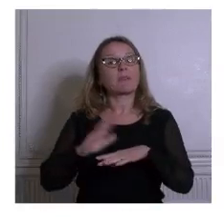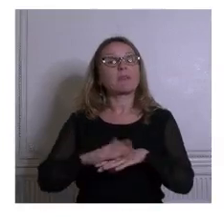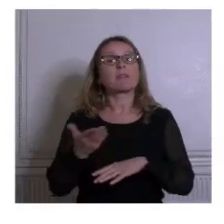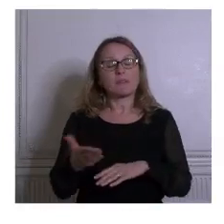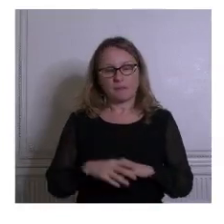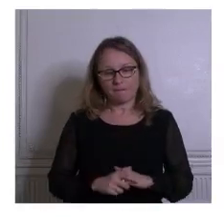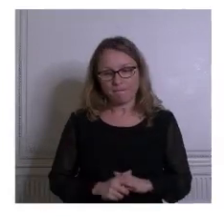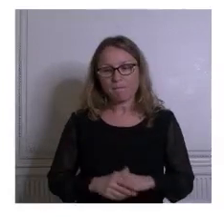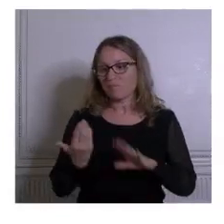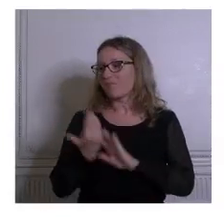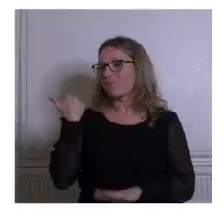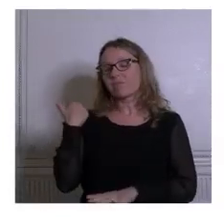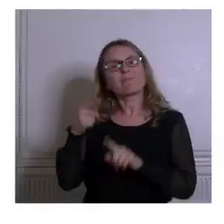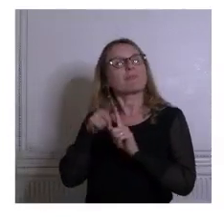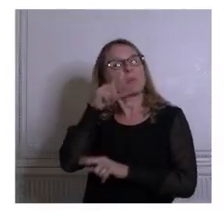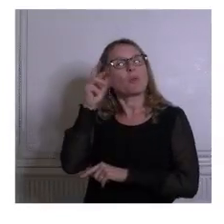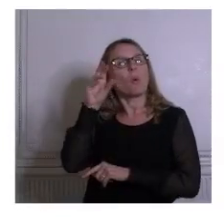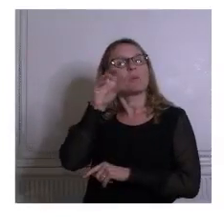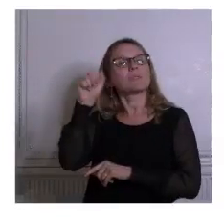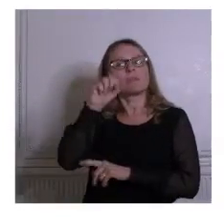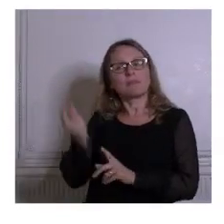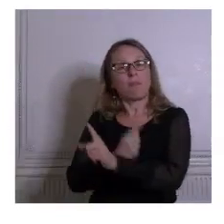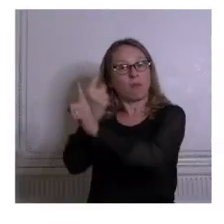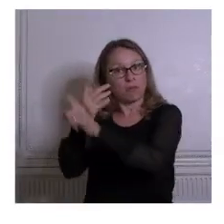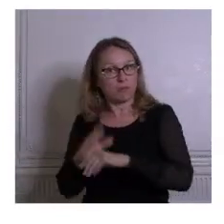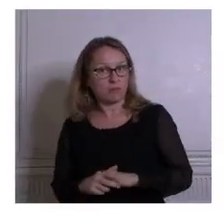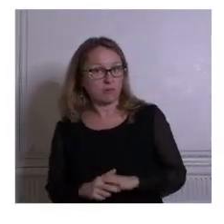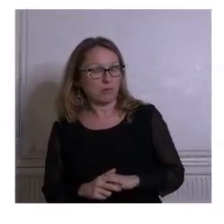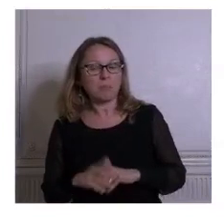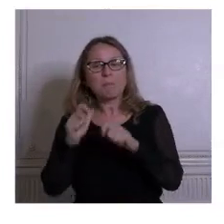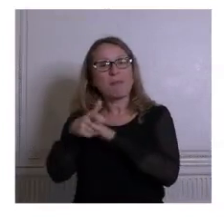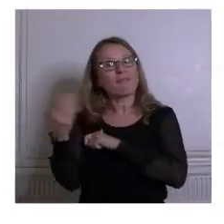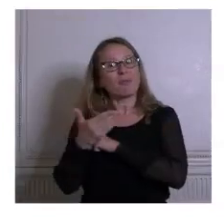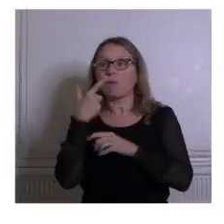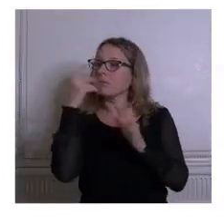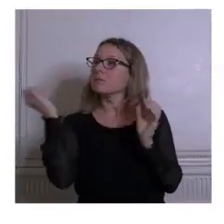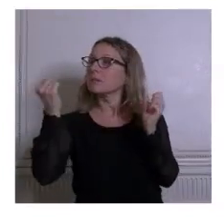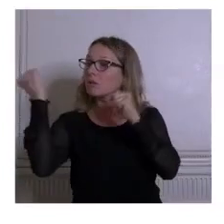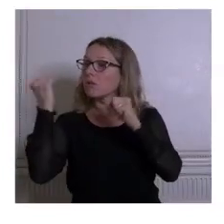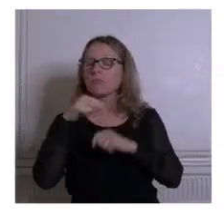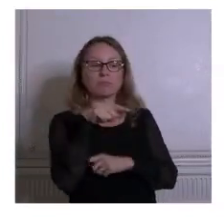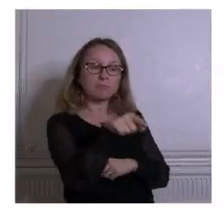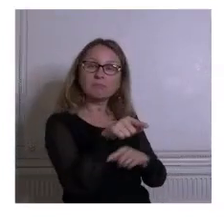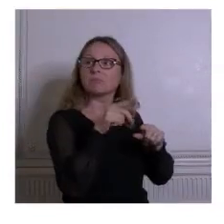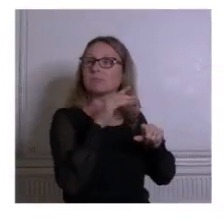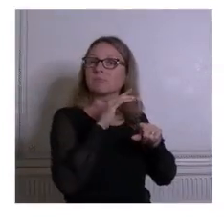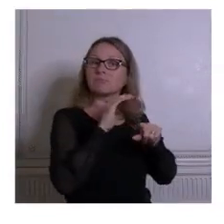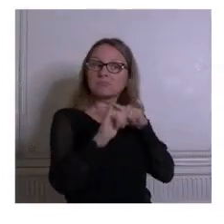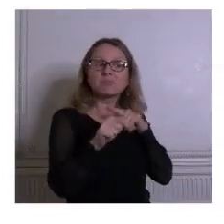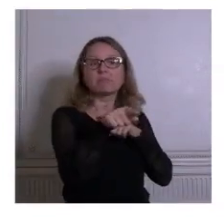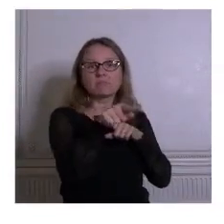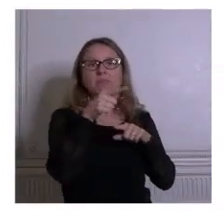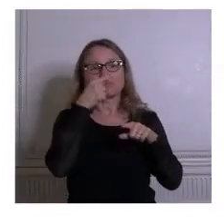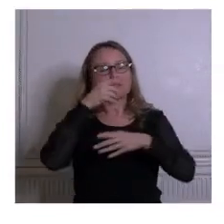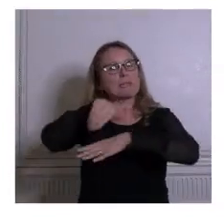souhait des élus de la ville de Talence de pouvoir réouvrir cette halte. Et les citoyens ou associations qui le souhaitent également, on verra, je pense que